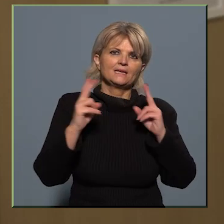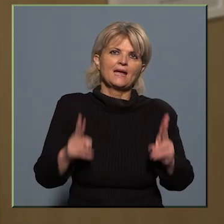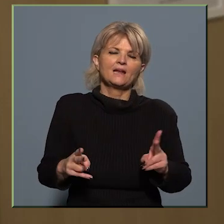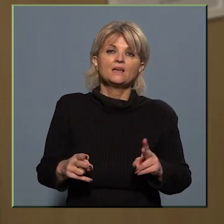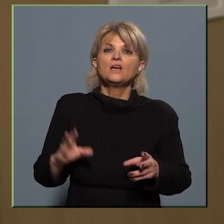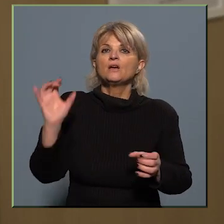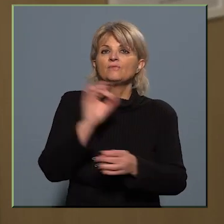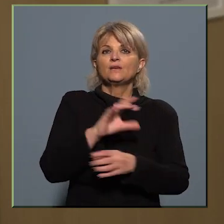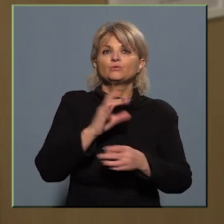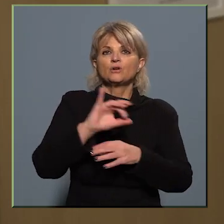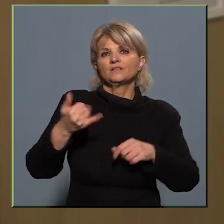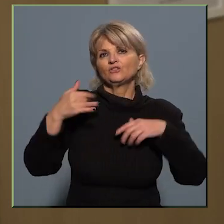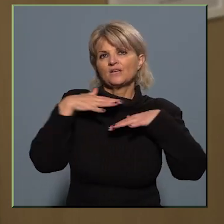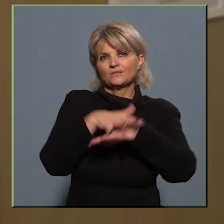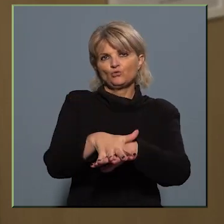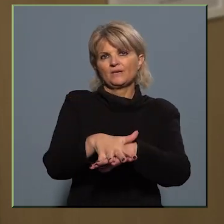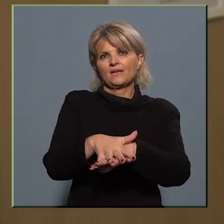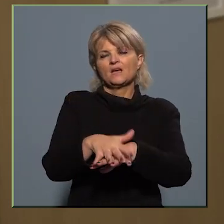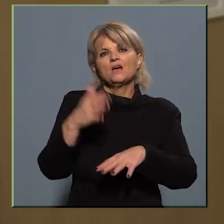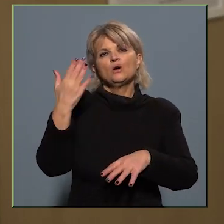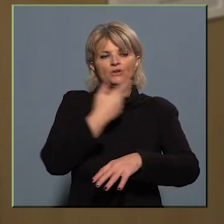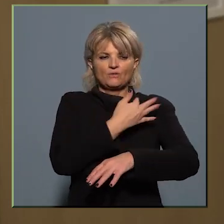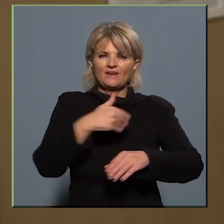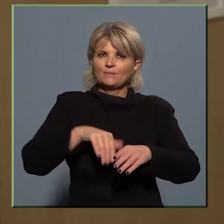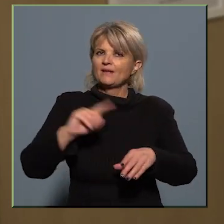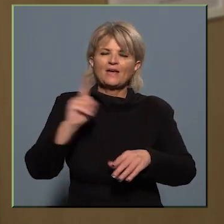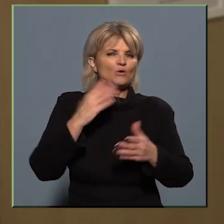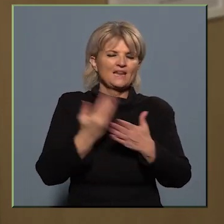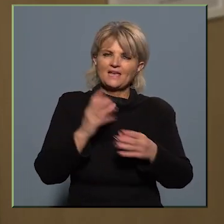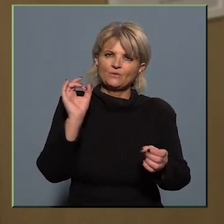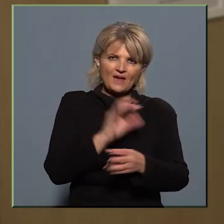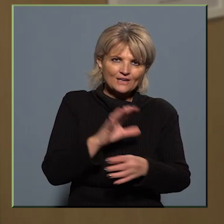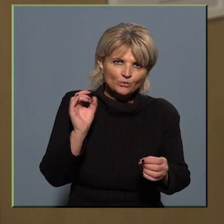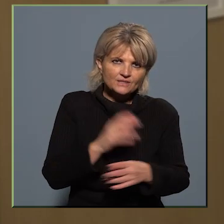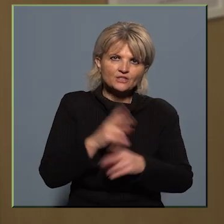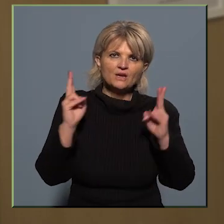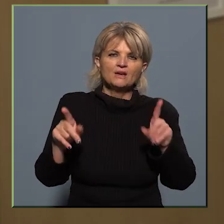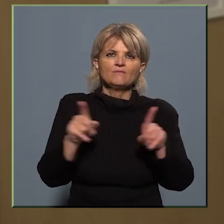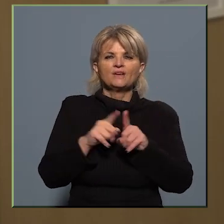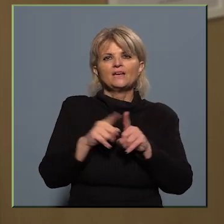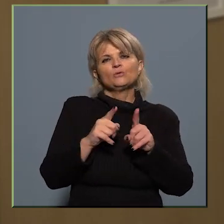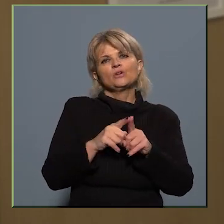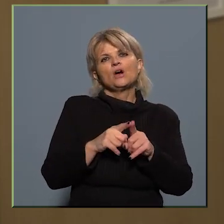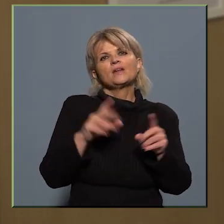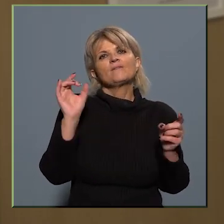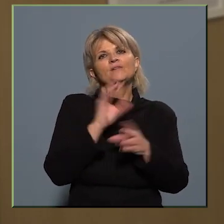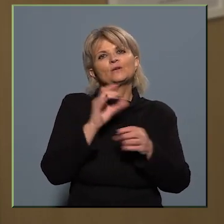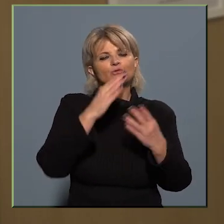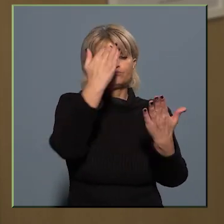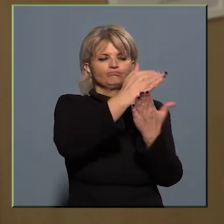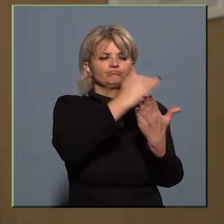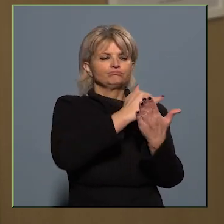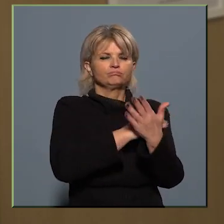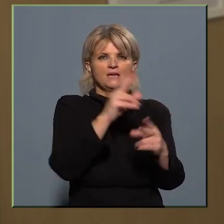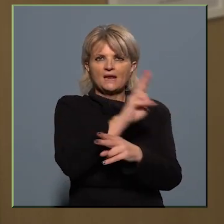szűrést végeznek annak érdekében, hogy a levet vérből nehogy valamilyen fertőzés történjen. Van egy olyan virológiai panel, amit végignéznek, nem lehet az